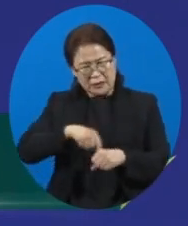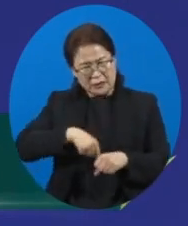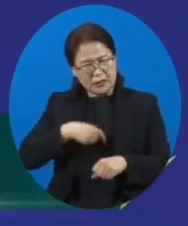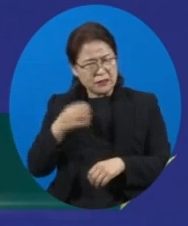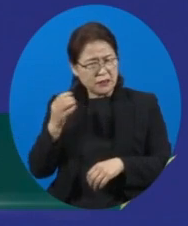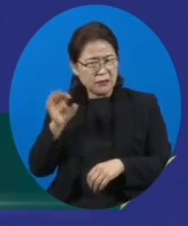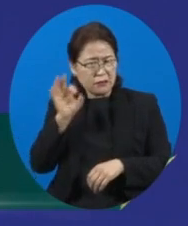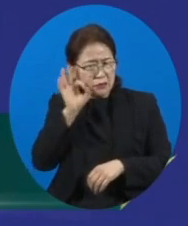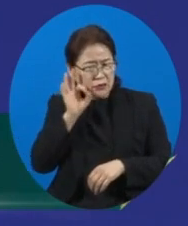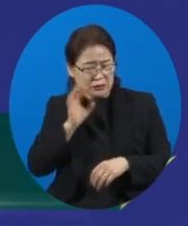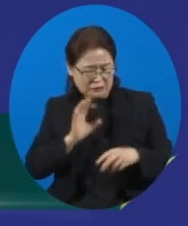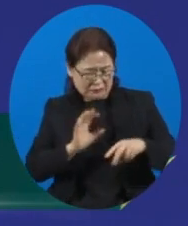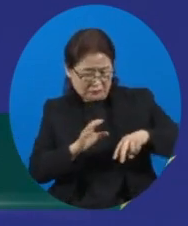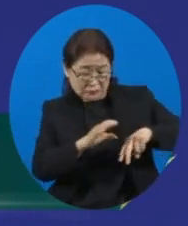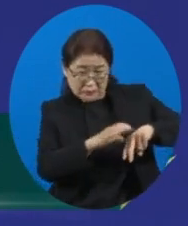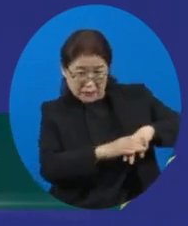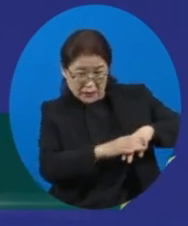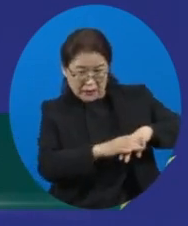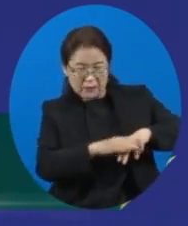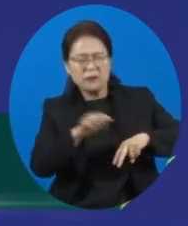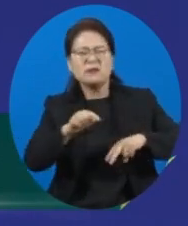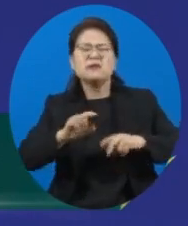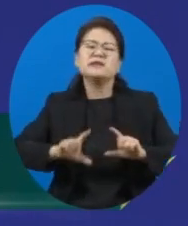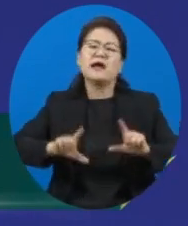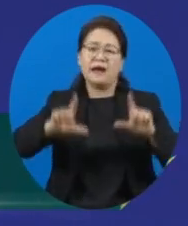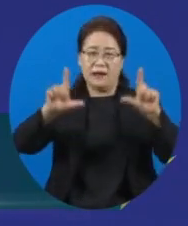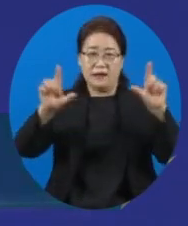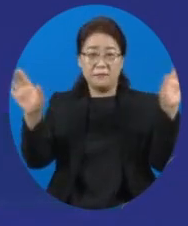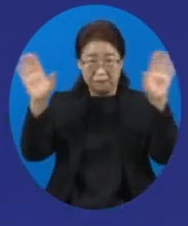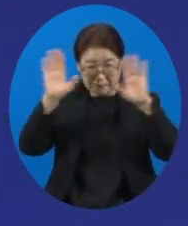부끄러움을 가리우고 있던 바로 그날입니다.